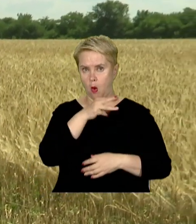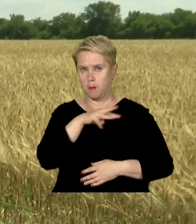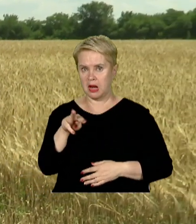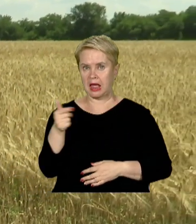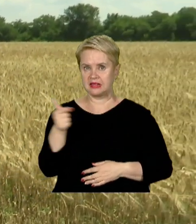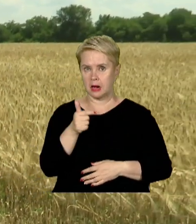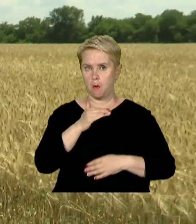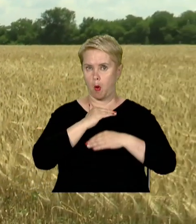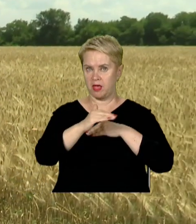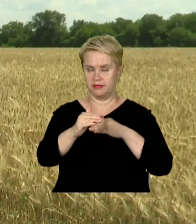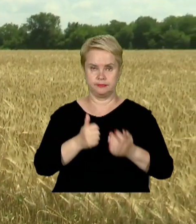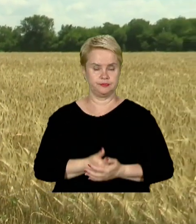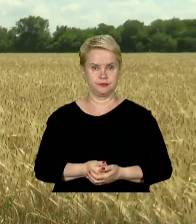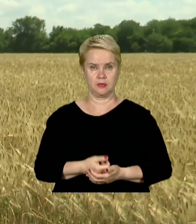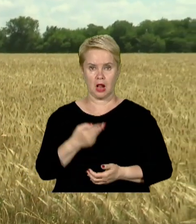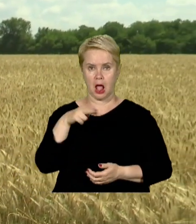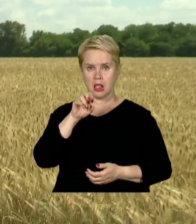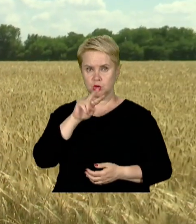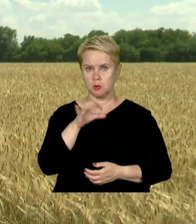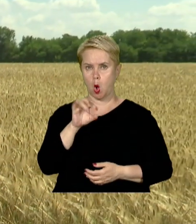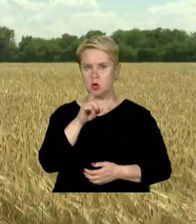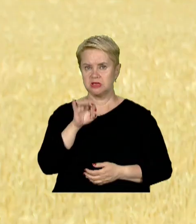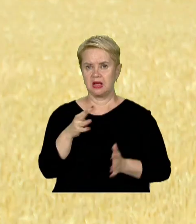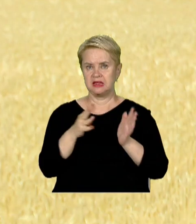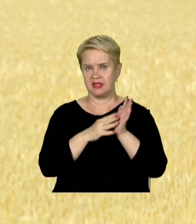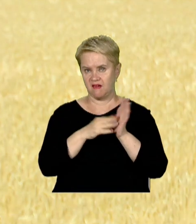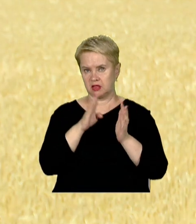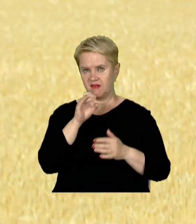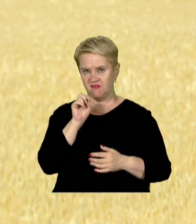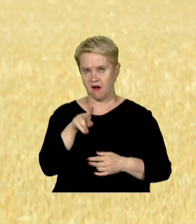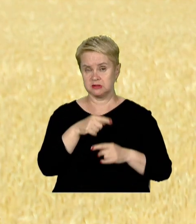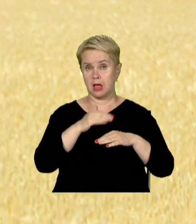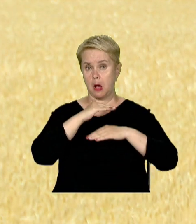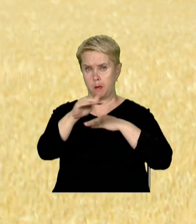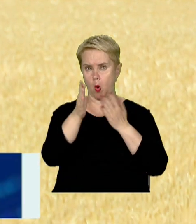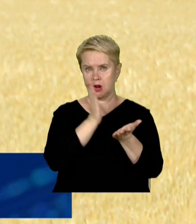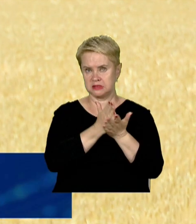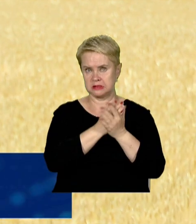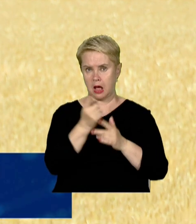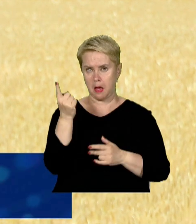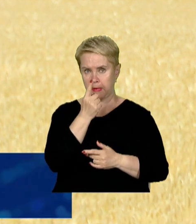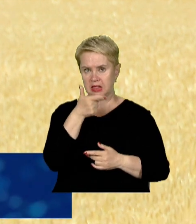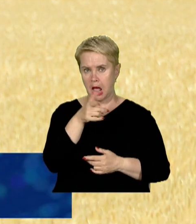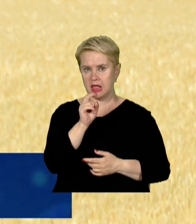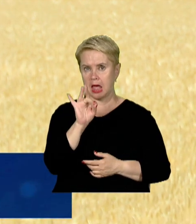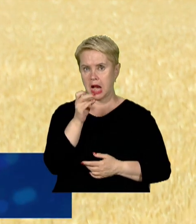2 мільйонів гектарів полів. Ячмінь озимий 9-й вал. На цьому полі знаходиться перша